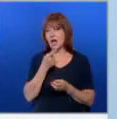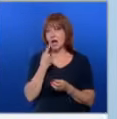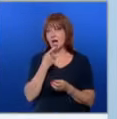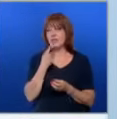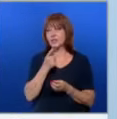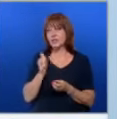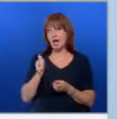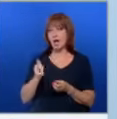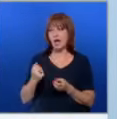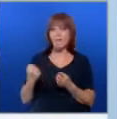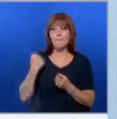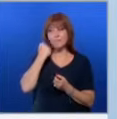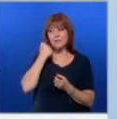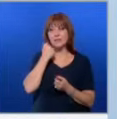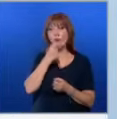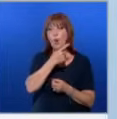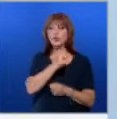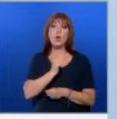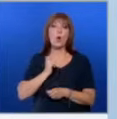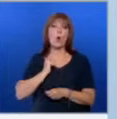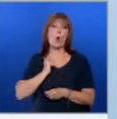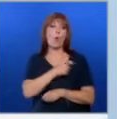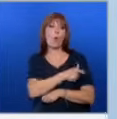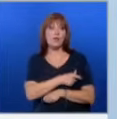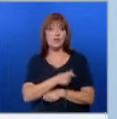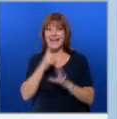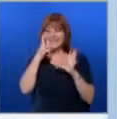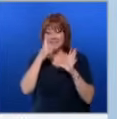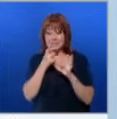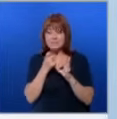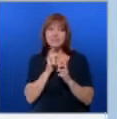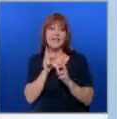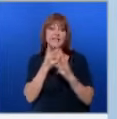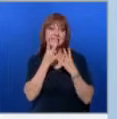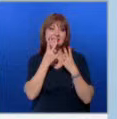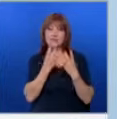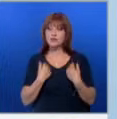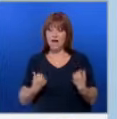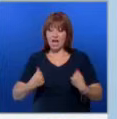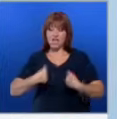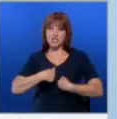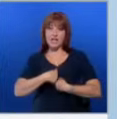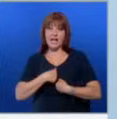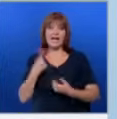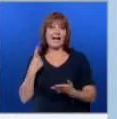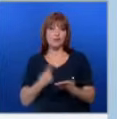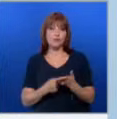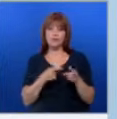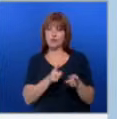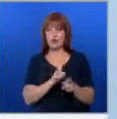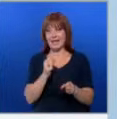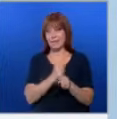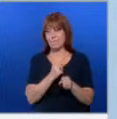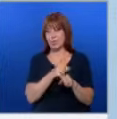от охранител. На разпространените снимки не разпознават техен служител, въпреки че носи отличителната жилетка на фирмата и са категорични, че не работи за